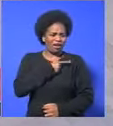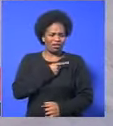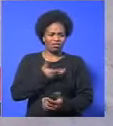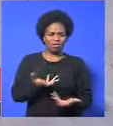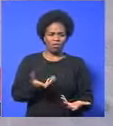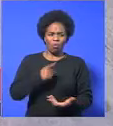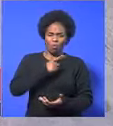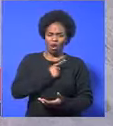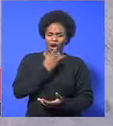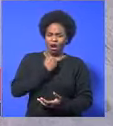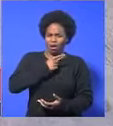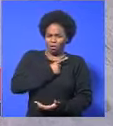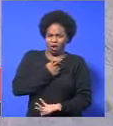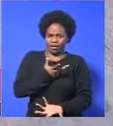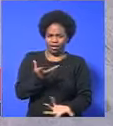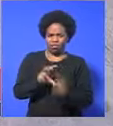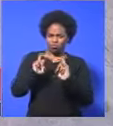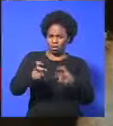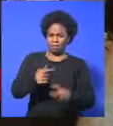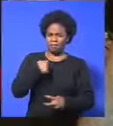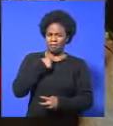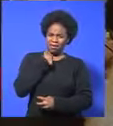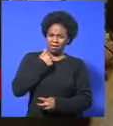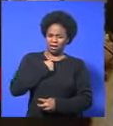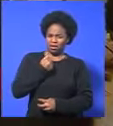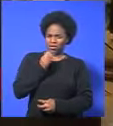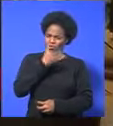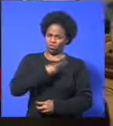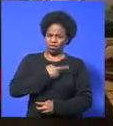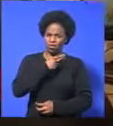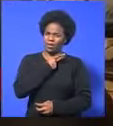gevra, hoekom en waarom? Maar ek kon nie.